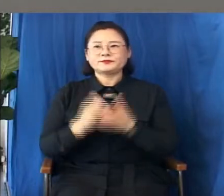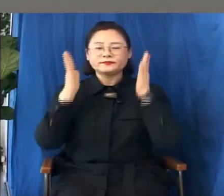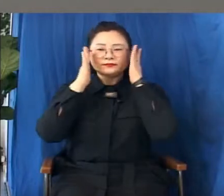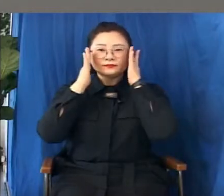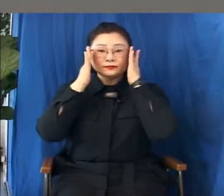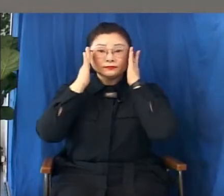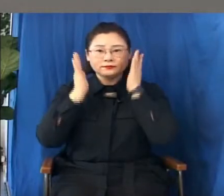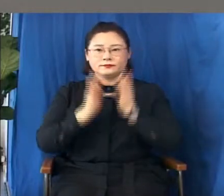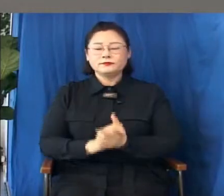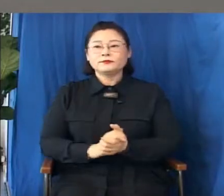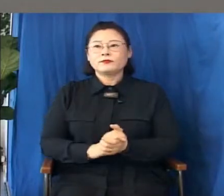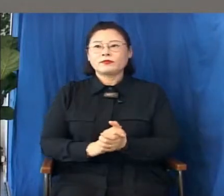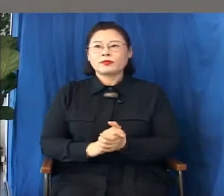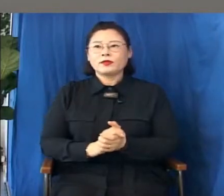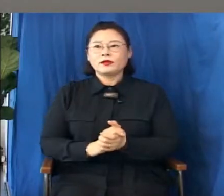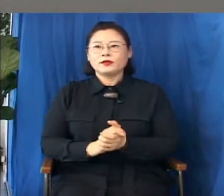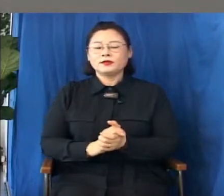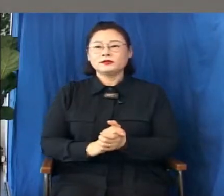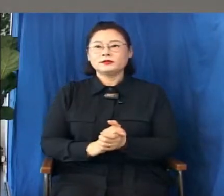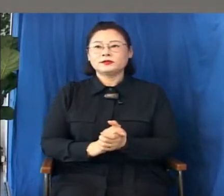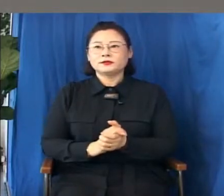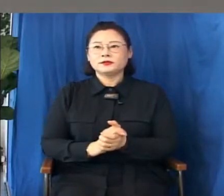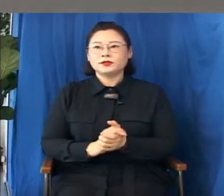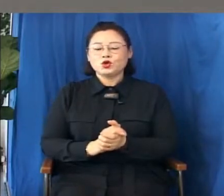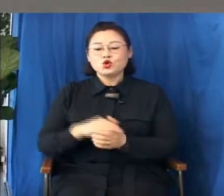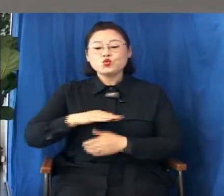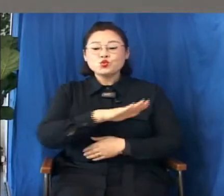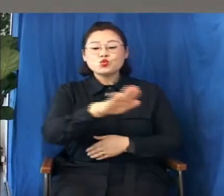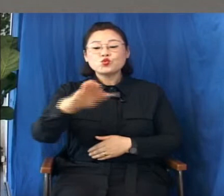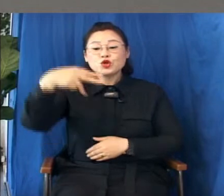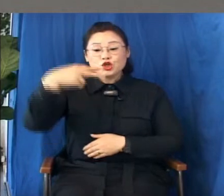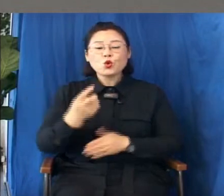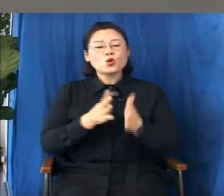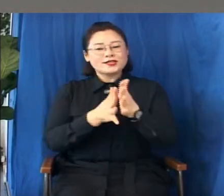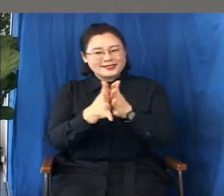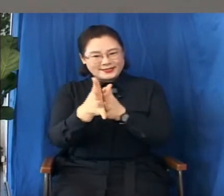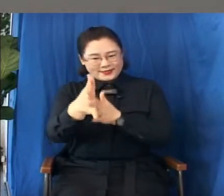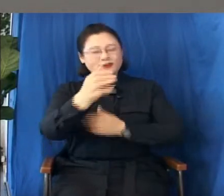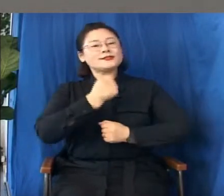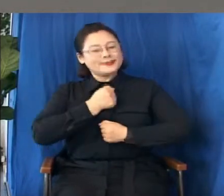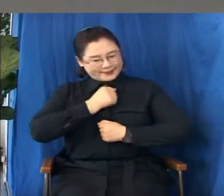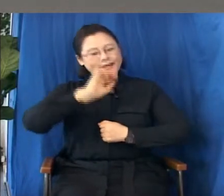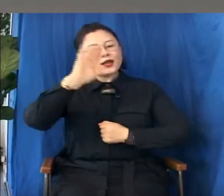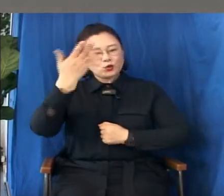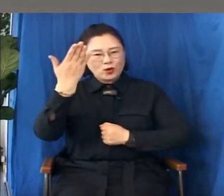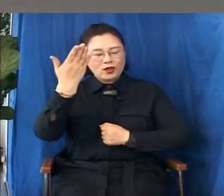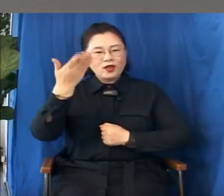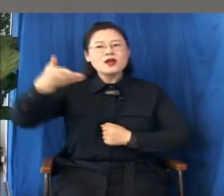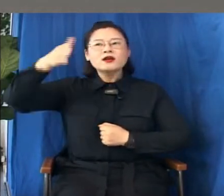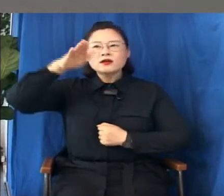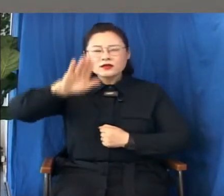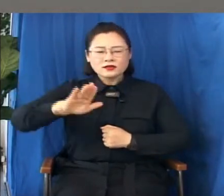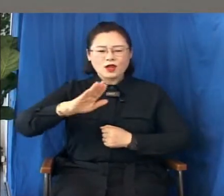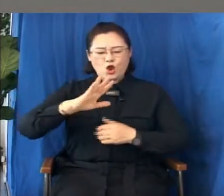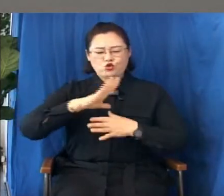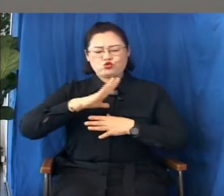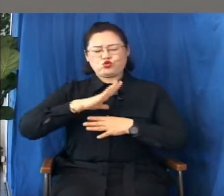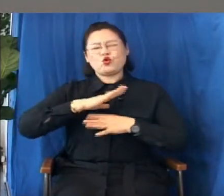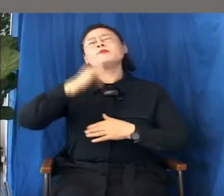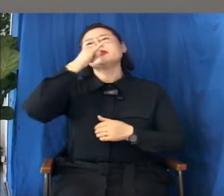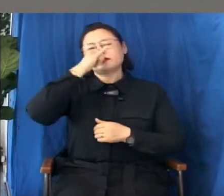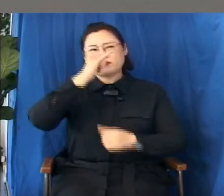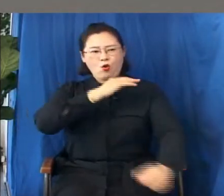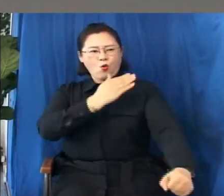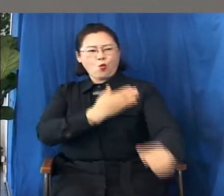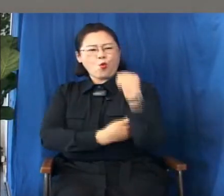들어줘야 되겠고 이런 어떤 질서들을 지켜야 되는데 그것도 있거든요. 사실